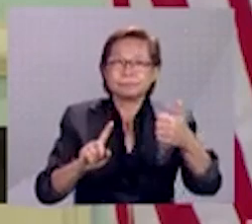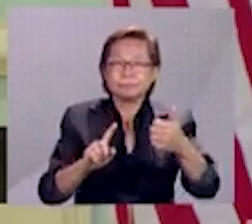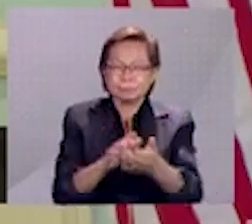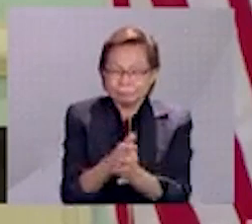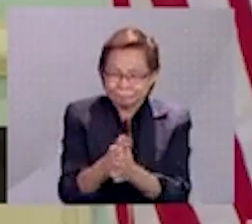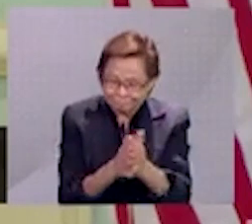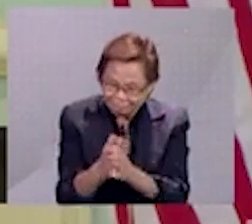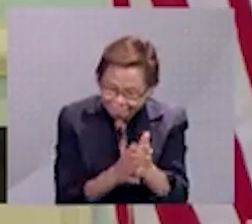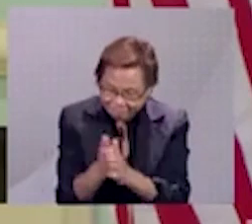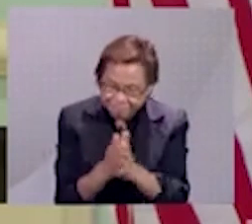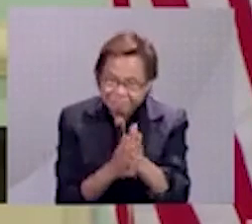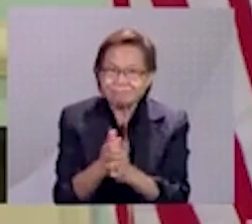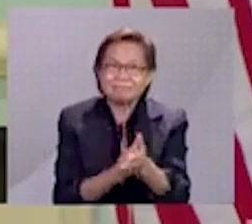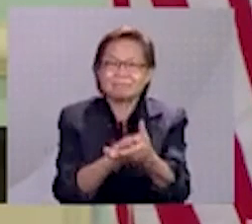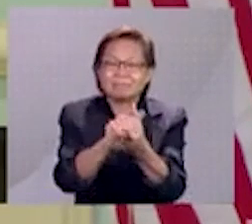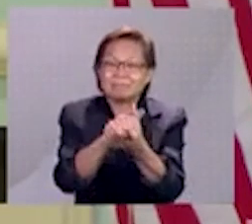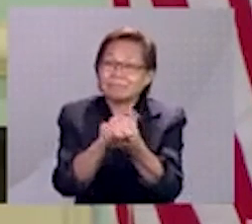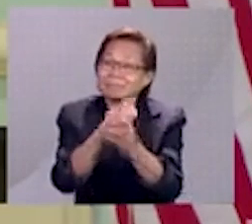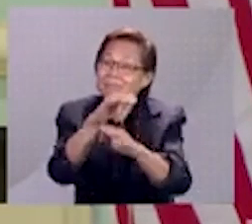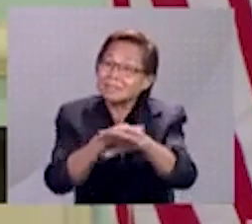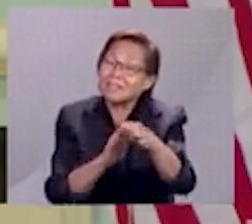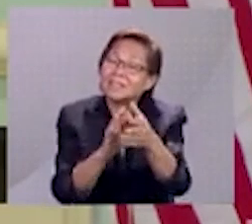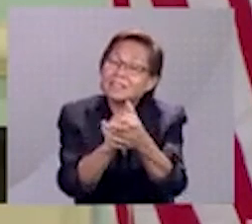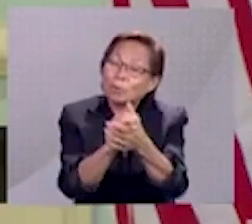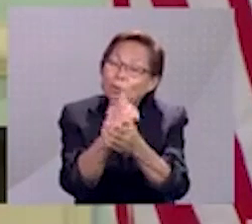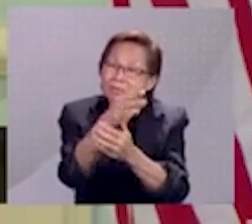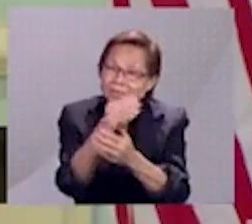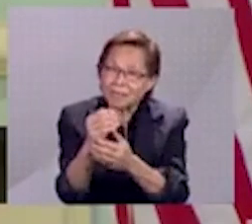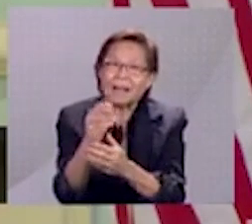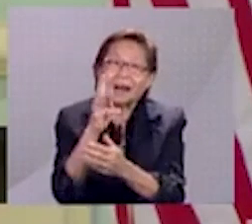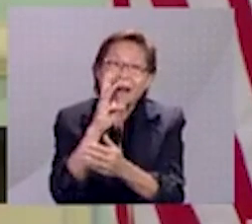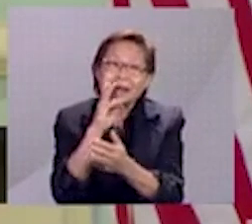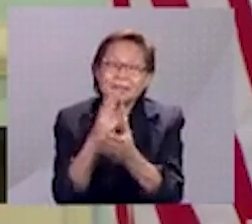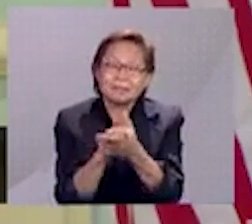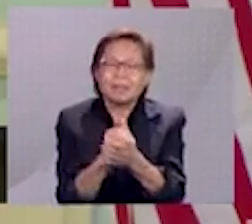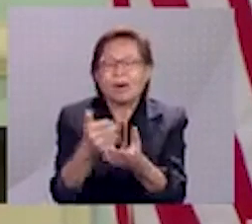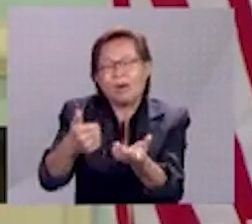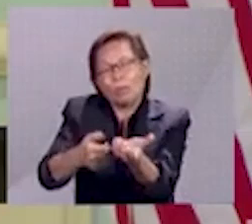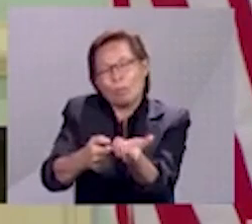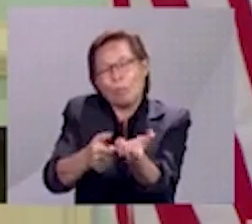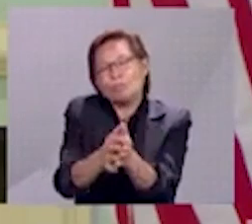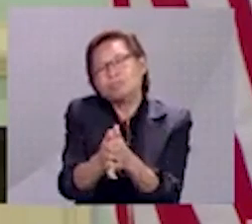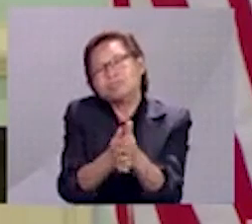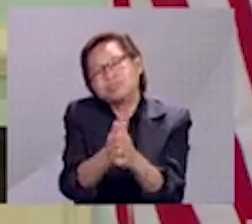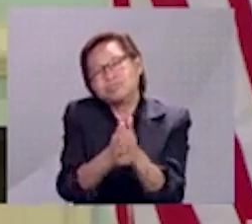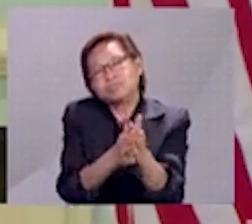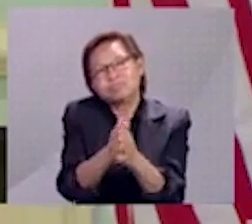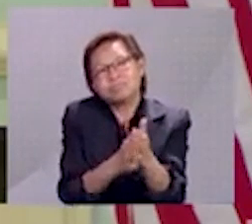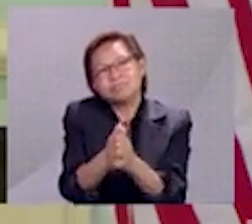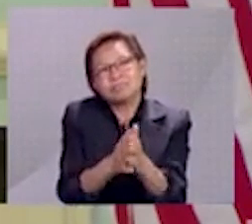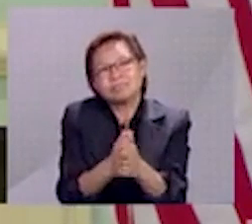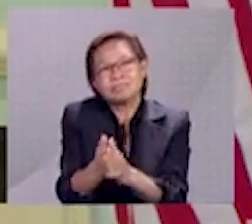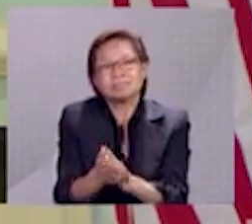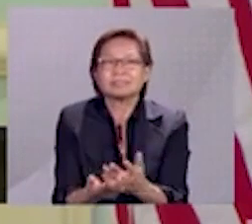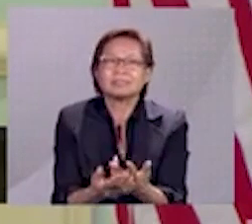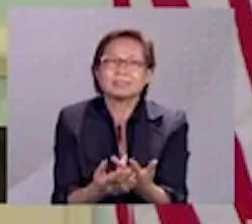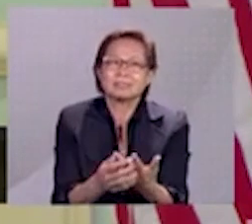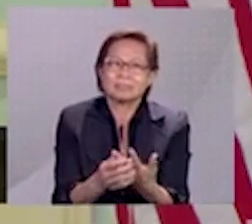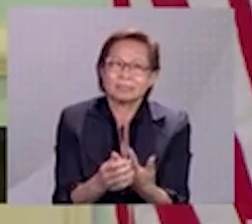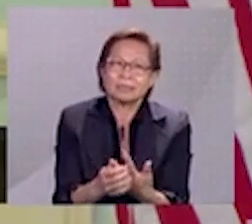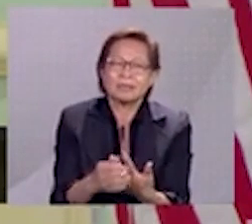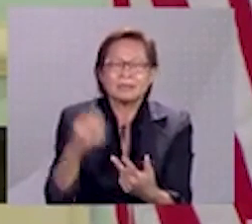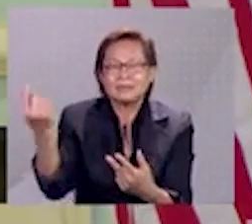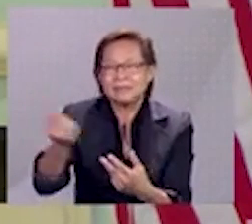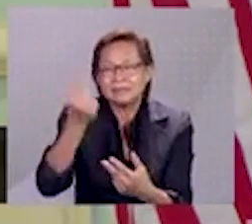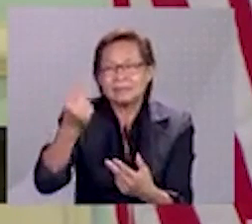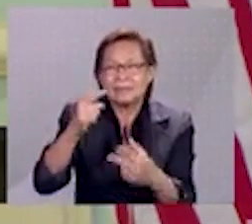mencuci tangan dengan sanitizer ataupun sabun,